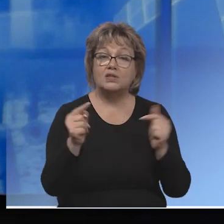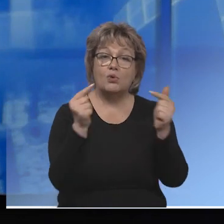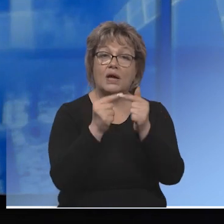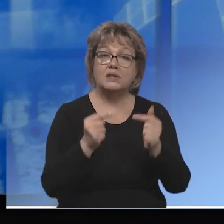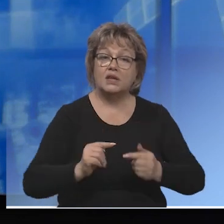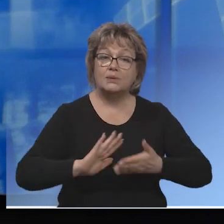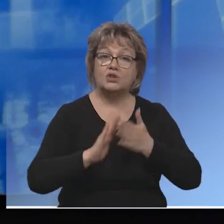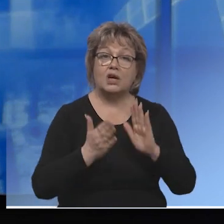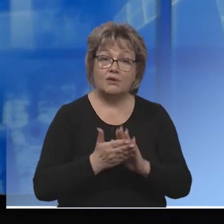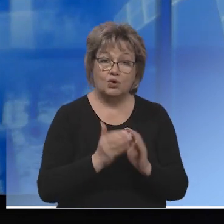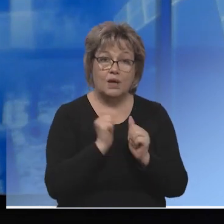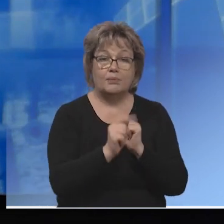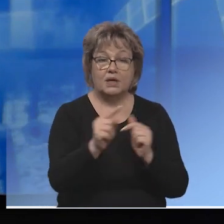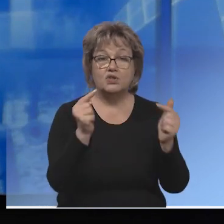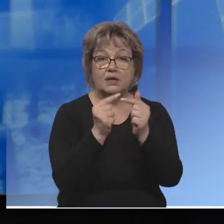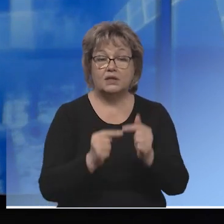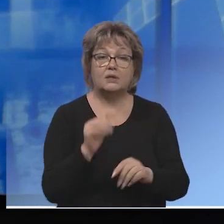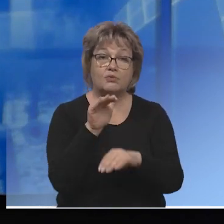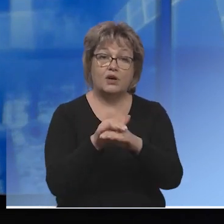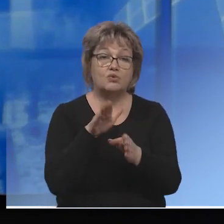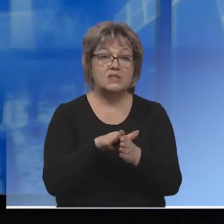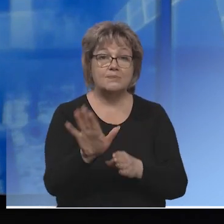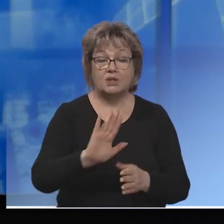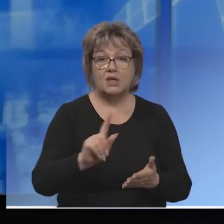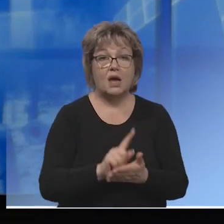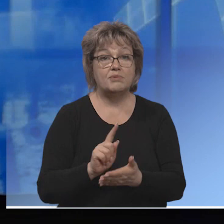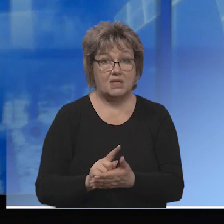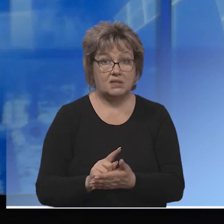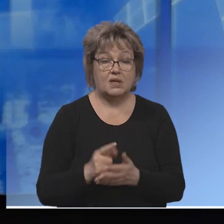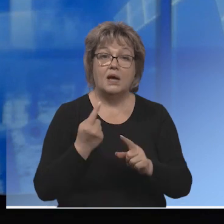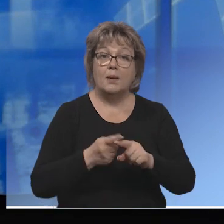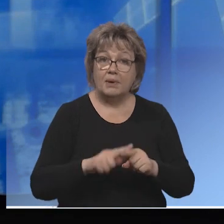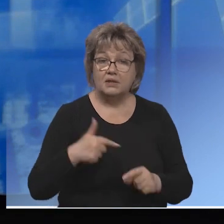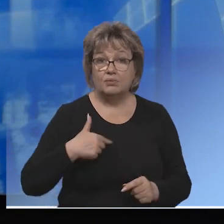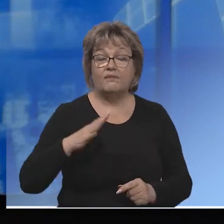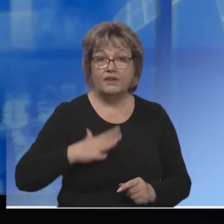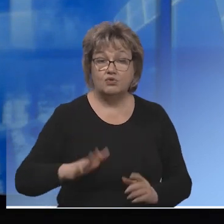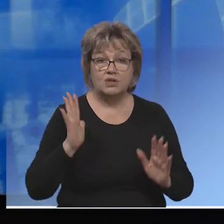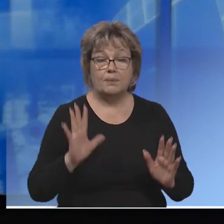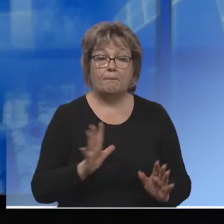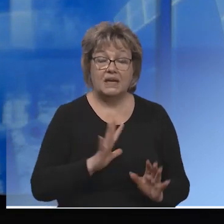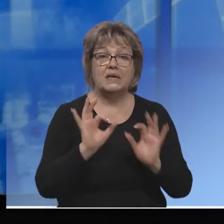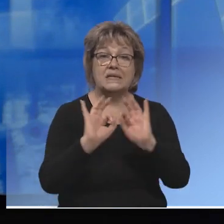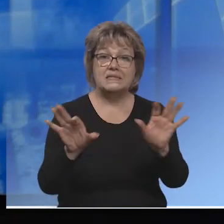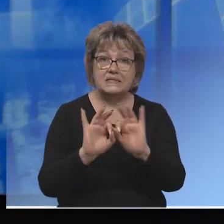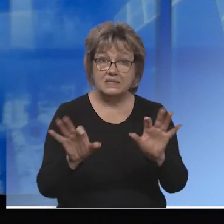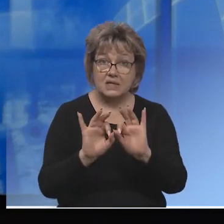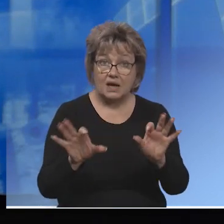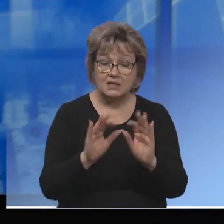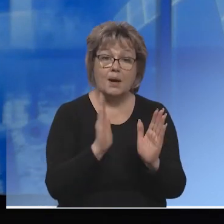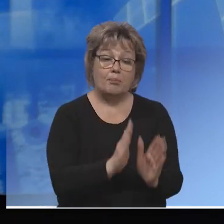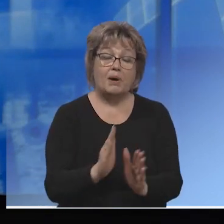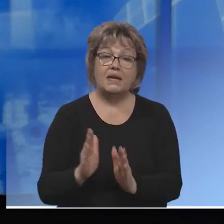каждому конкретному договору, по каждому конкретному факту неисполнения обязательств. Поэтому мы вынуждены были разъяснять